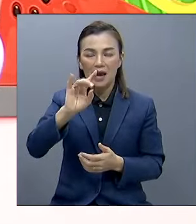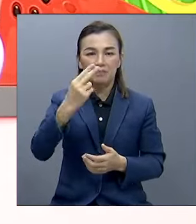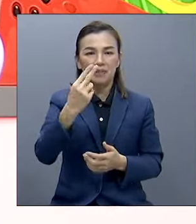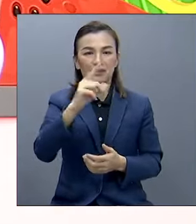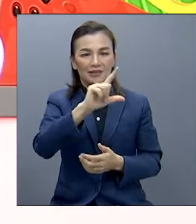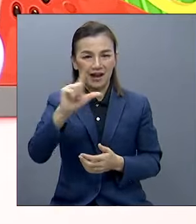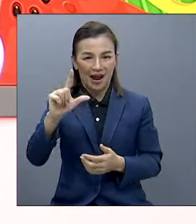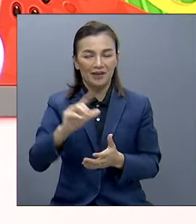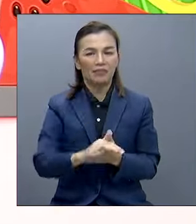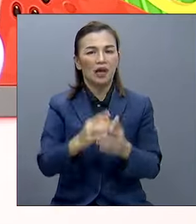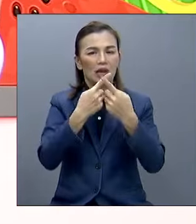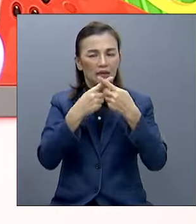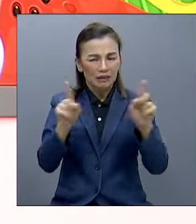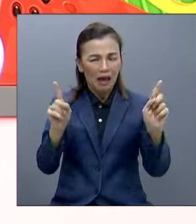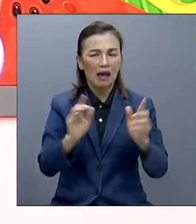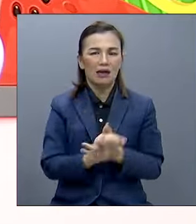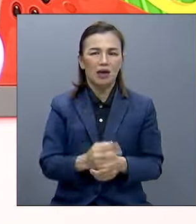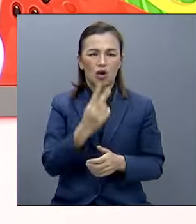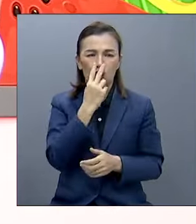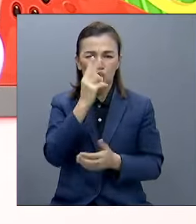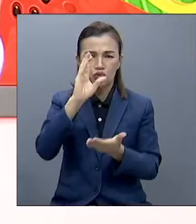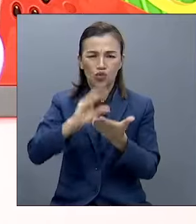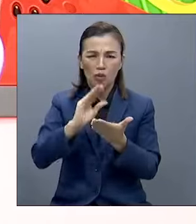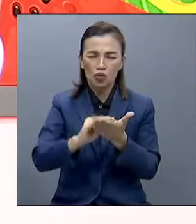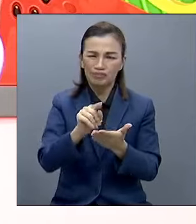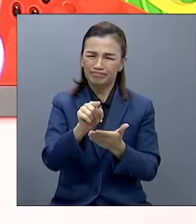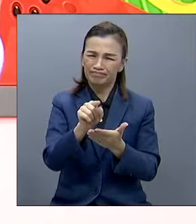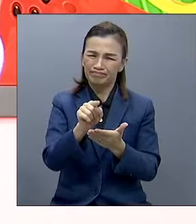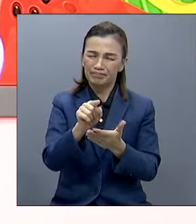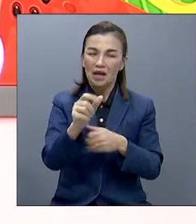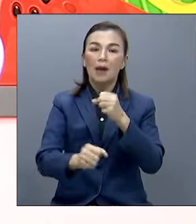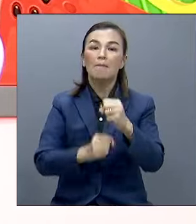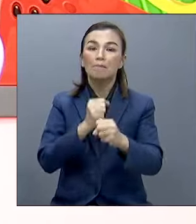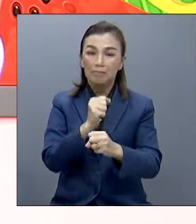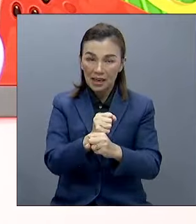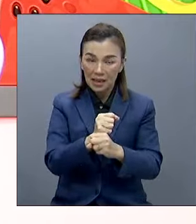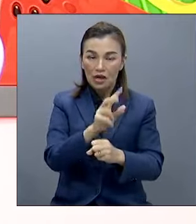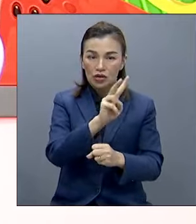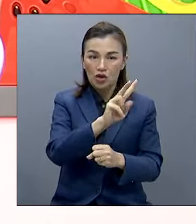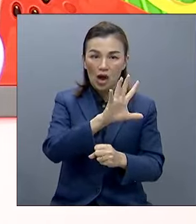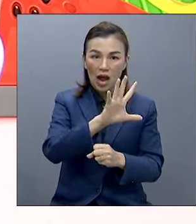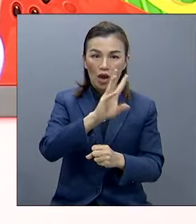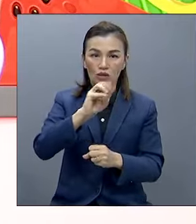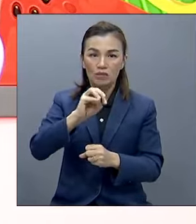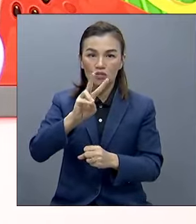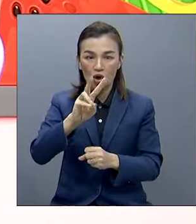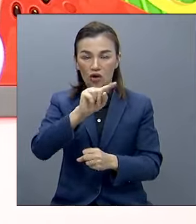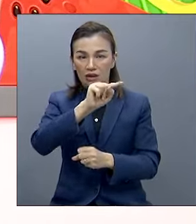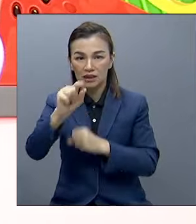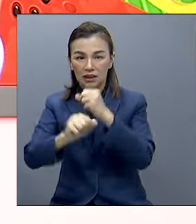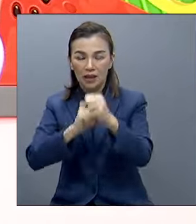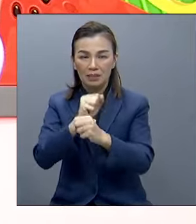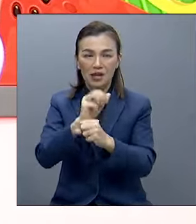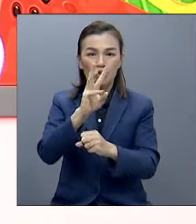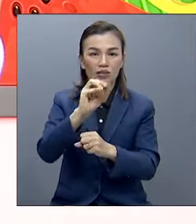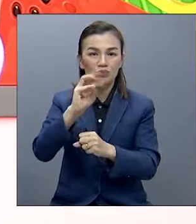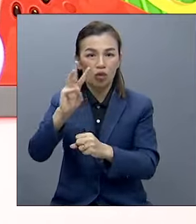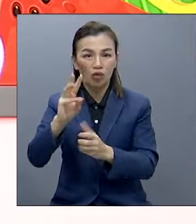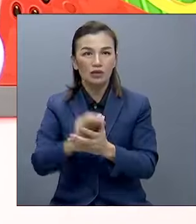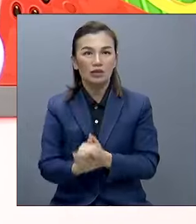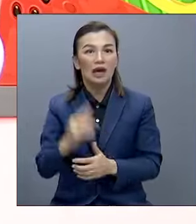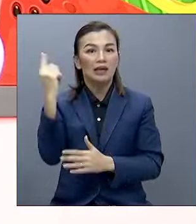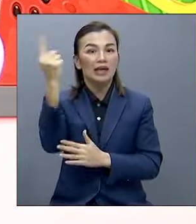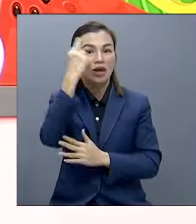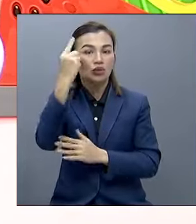บาทแต่ผมก็ไปย้อนดูข้อมูลที่น่าสนใจคุณผู้ชมตั้งแต่ปี2562ถึง2566เรามีนักท่อง